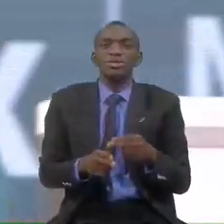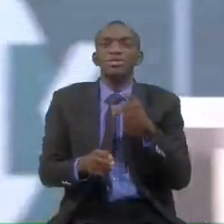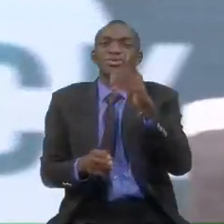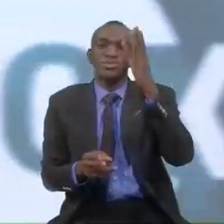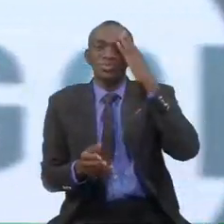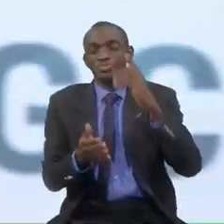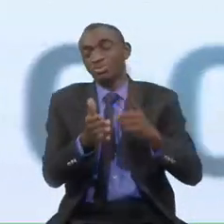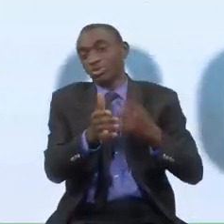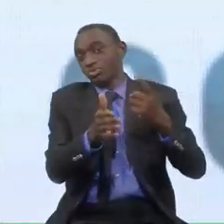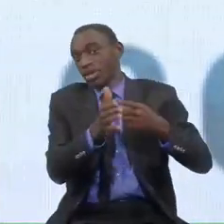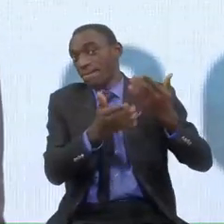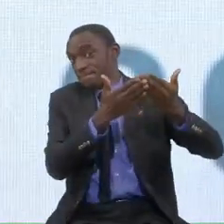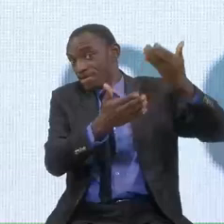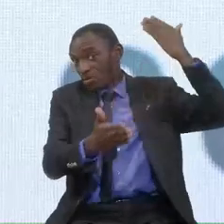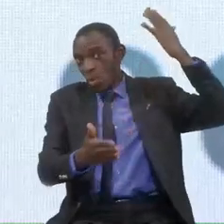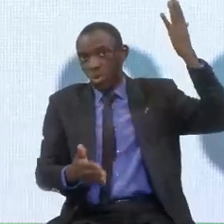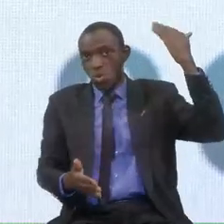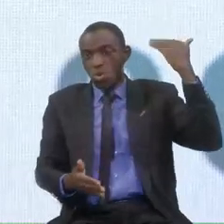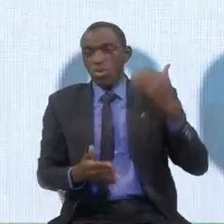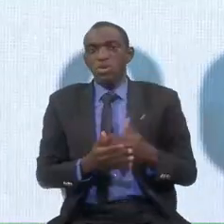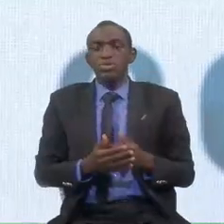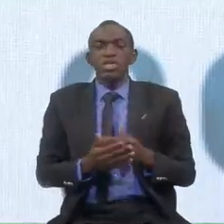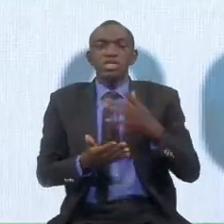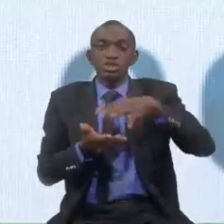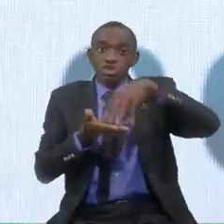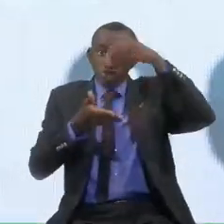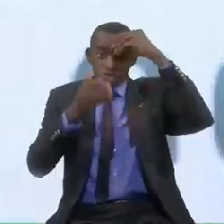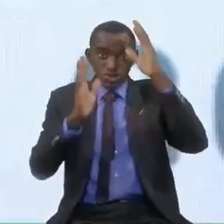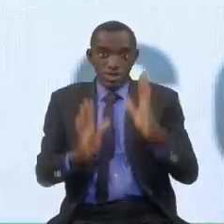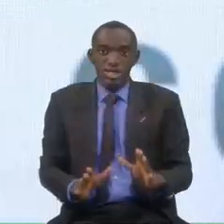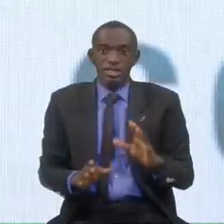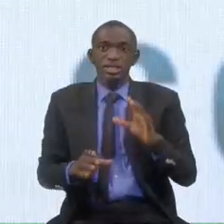Il y a de cela quelquefois un élève